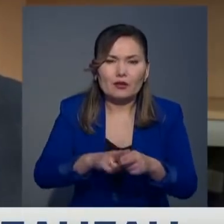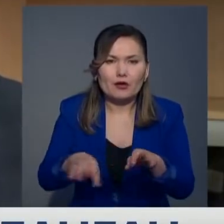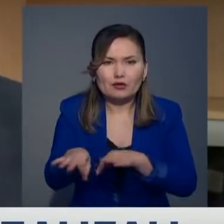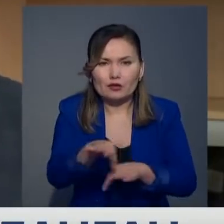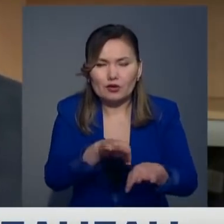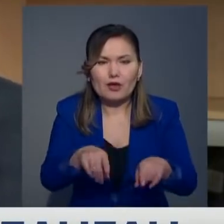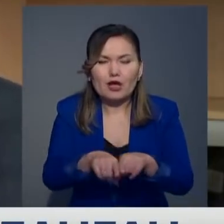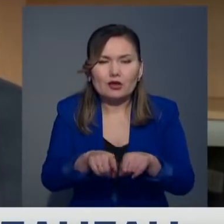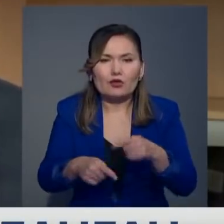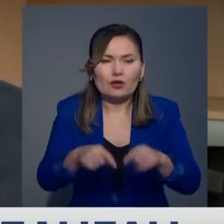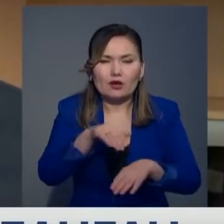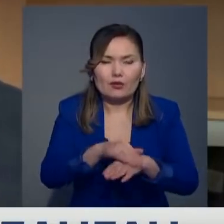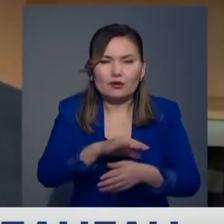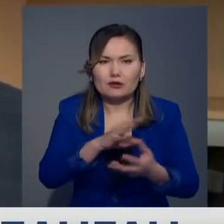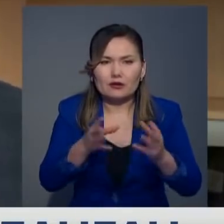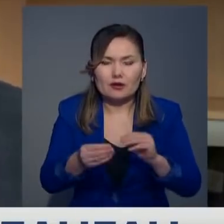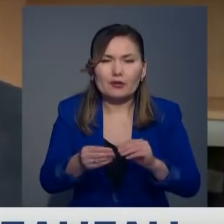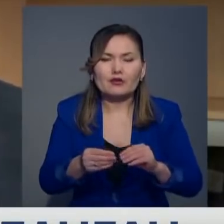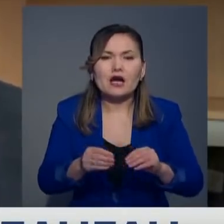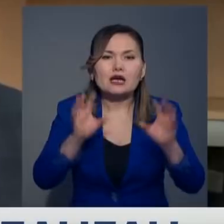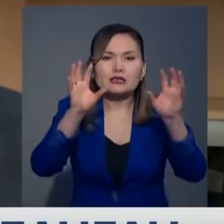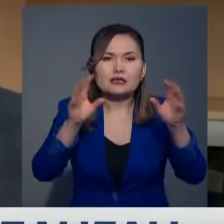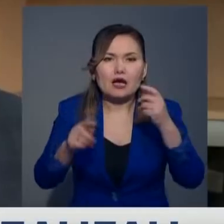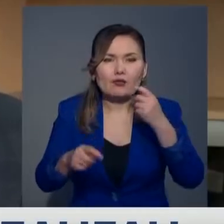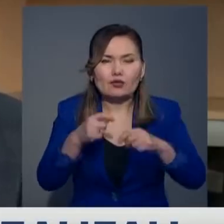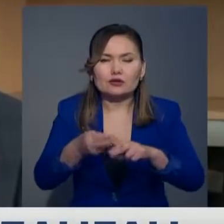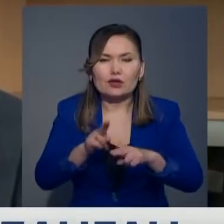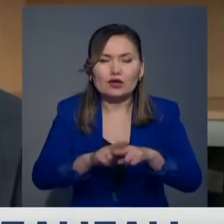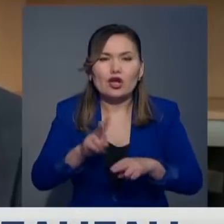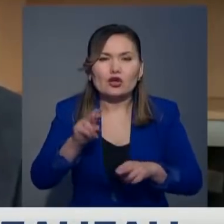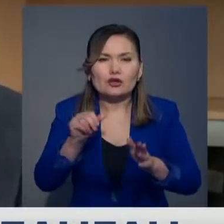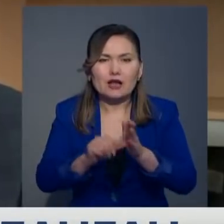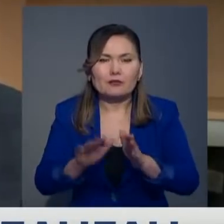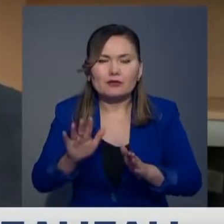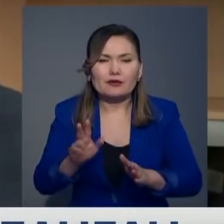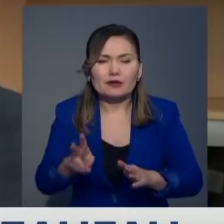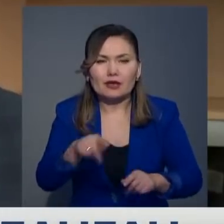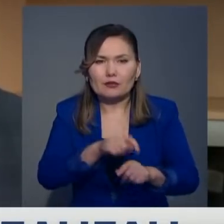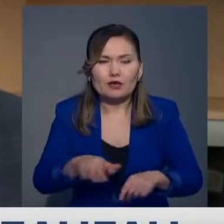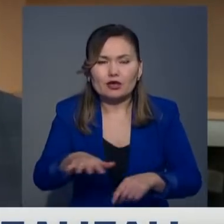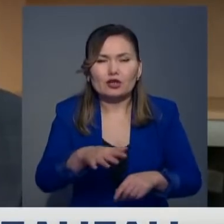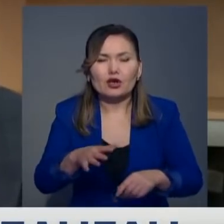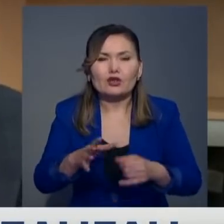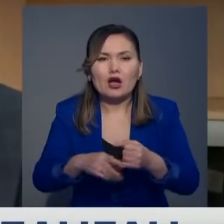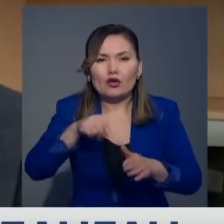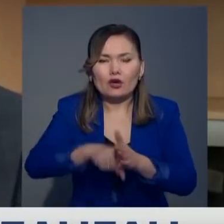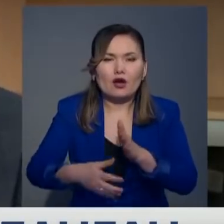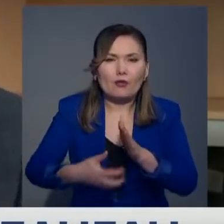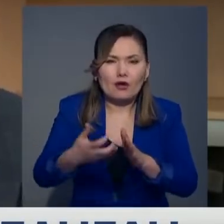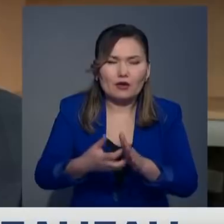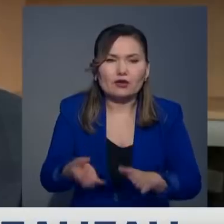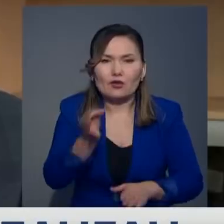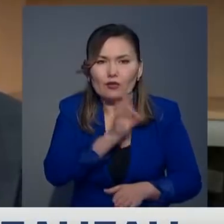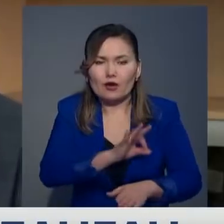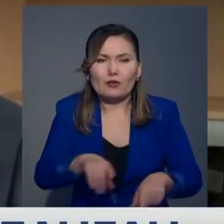берілген. Кенжекөл ауылдық округіндегі карьерден заңсыз 236 мың текше метр құм алынғаны белгілі болды. Қоршаған ортаға